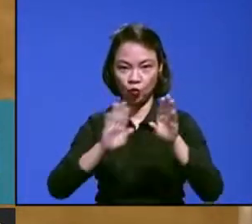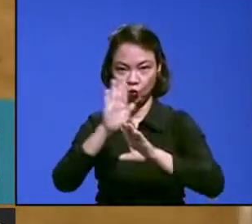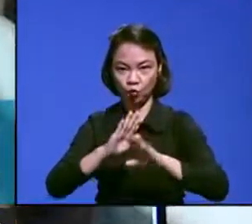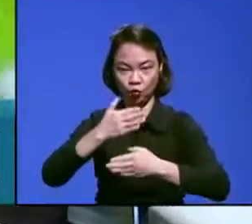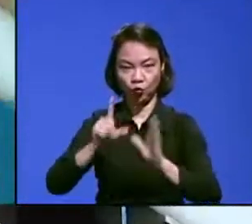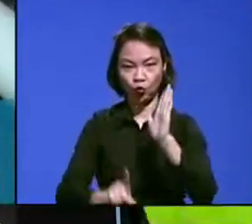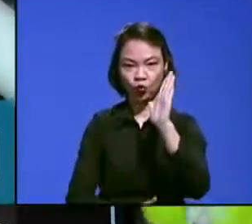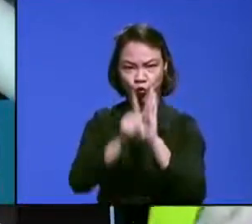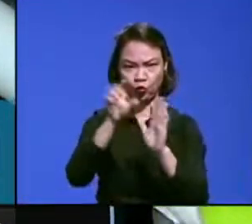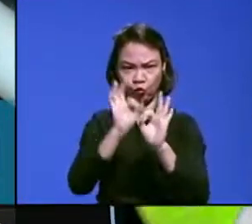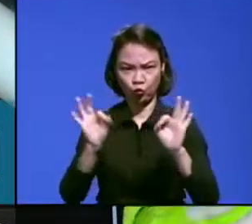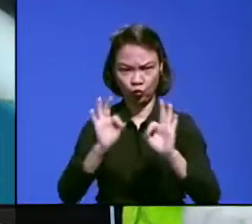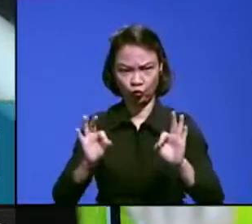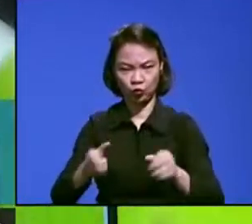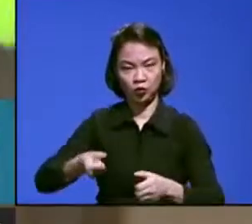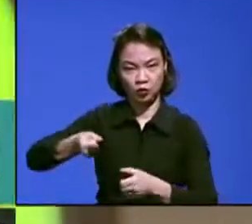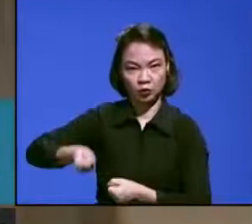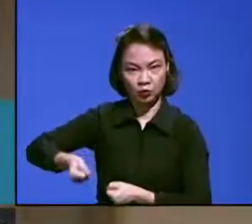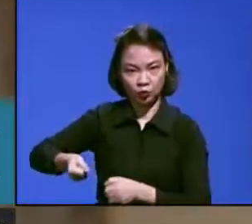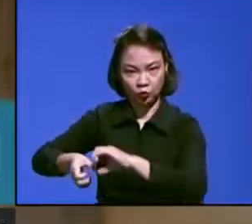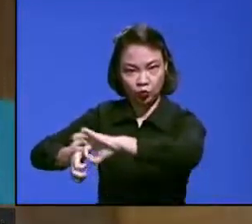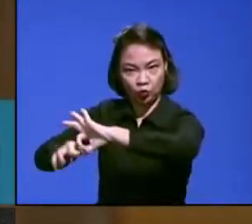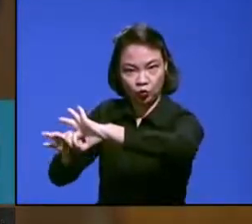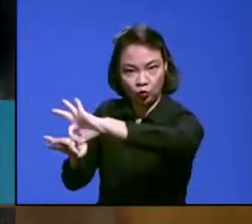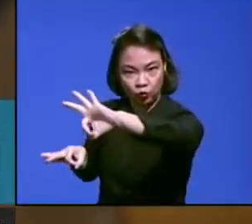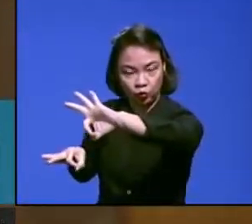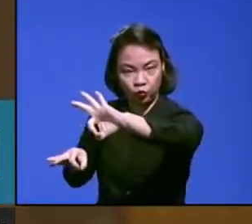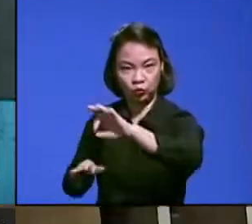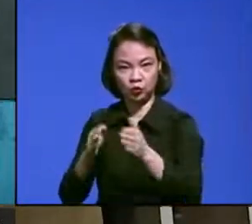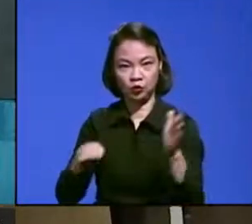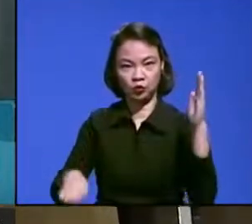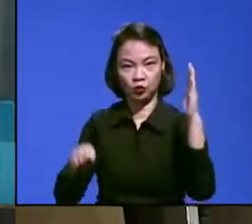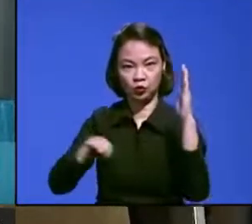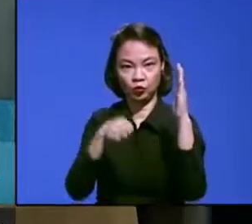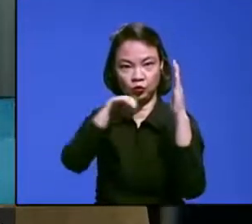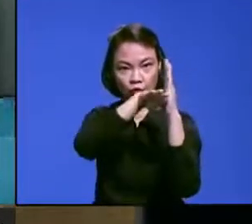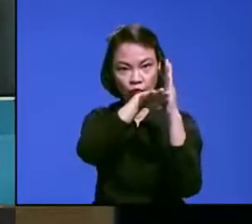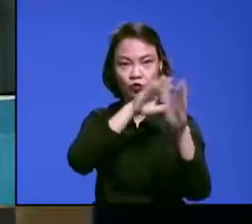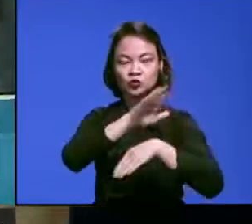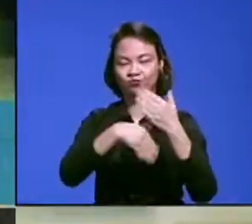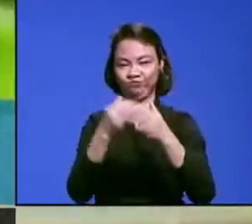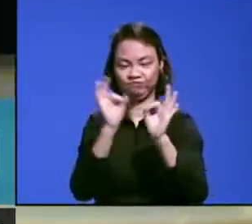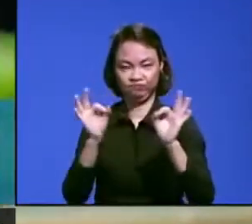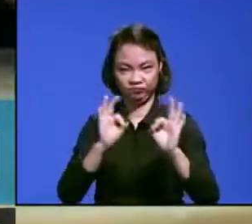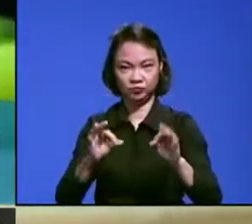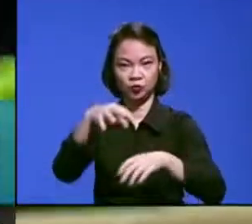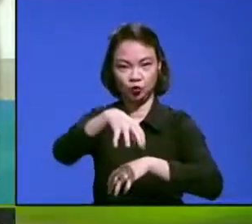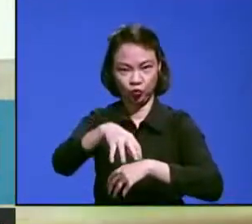tombol-tombolnya, serta mensterilkan pegangan tangga di sepanjang lantai, juga seluruh bagian lobi yang paling sering kedatangan